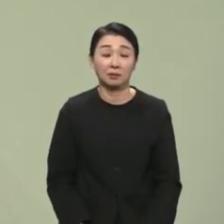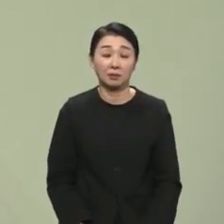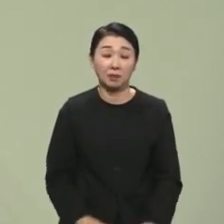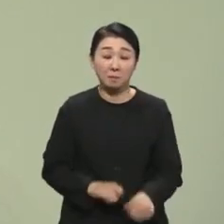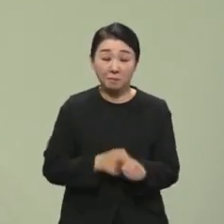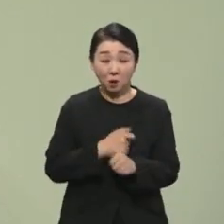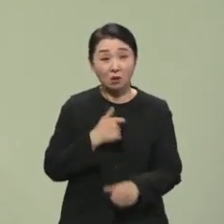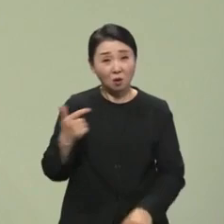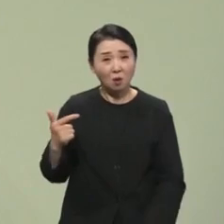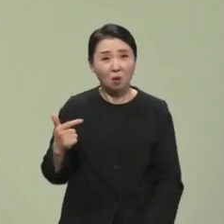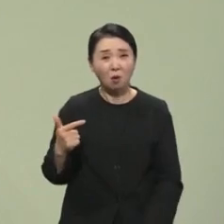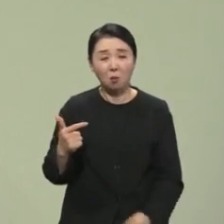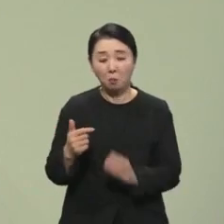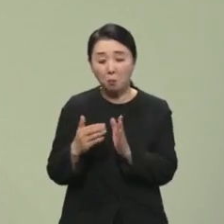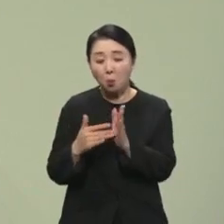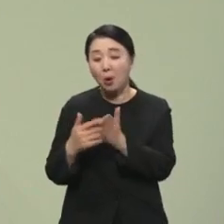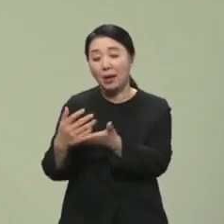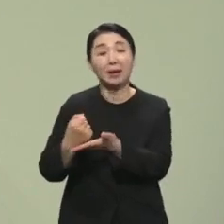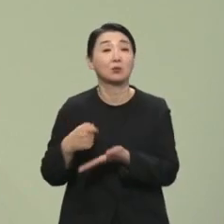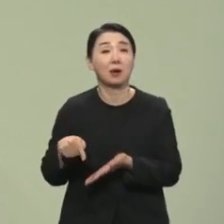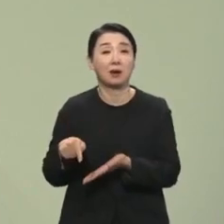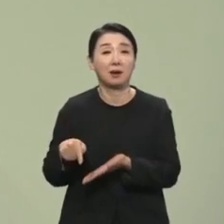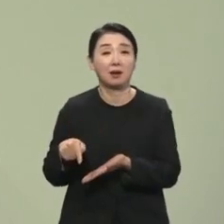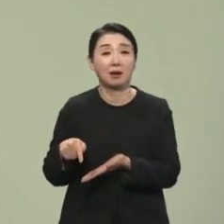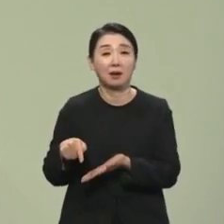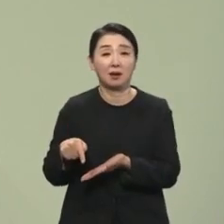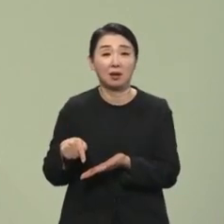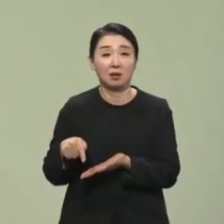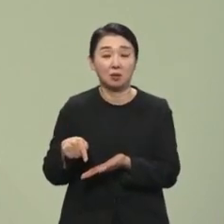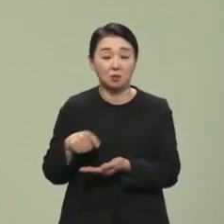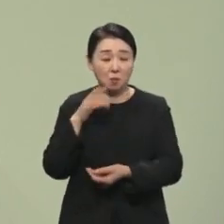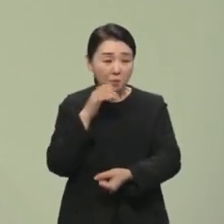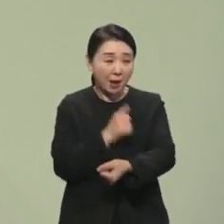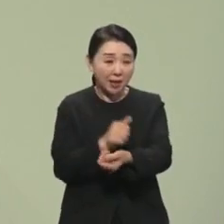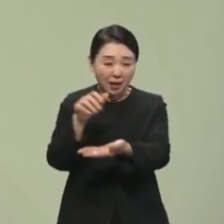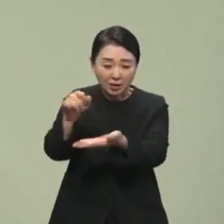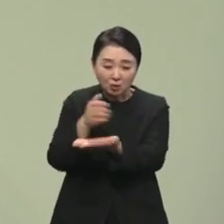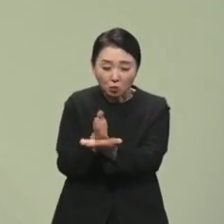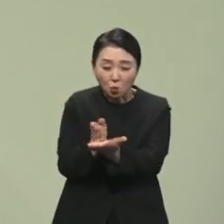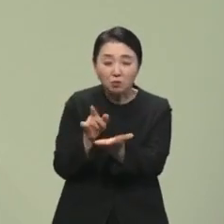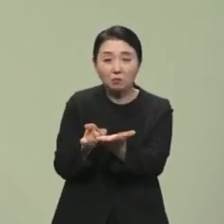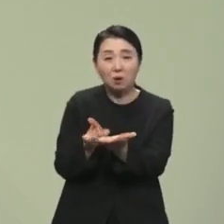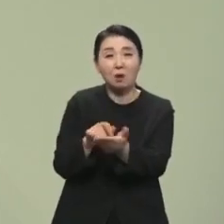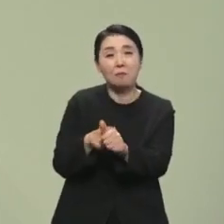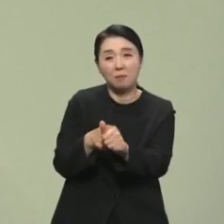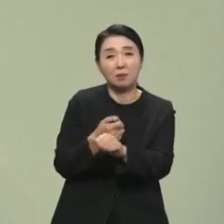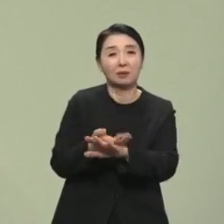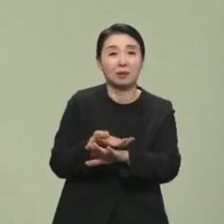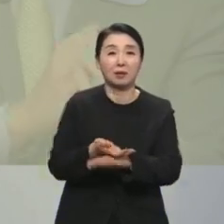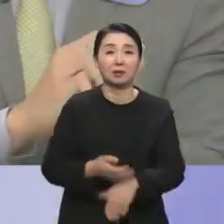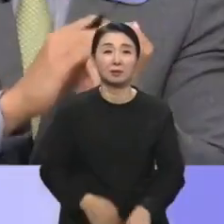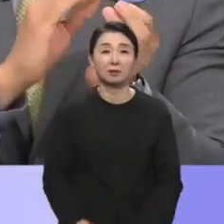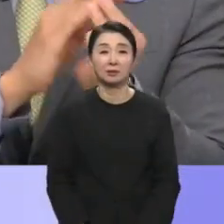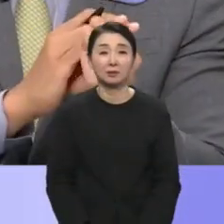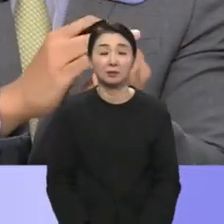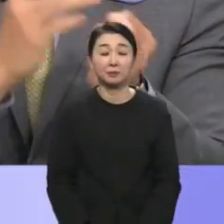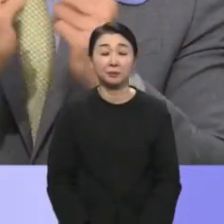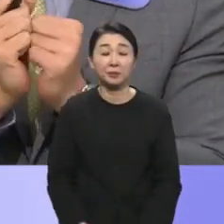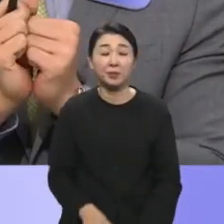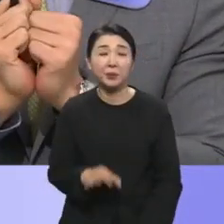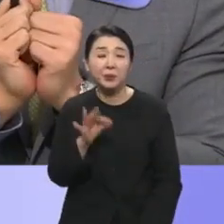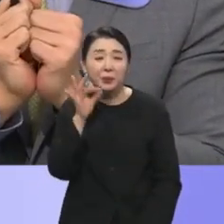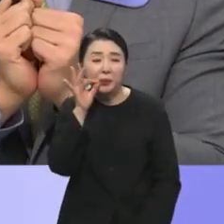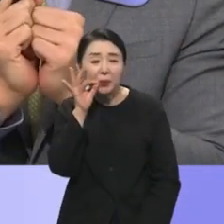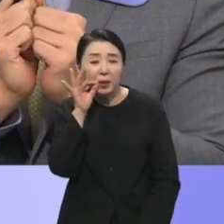소위가 높은 건 밀수입 밀수이고 그리고 어떤 마약을 들여 왔는지에 따라서 이제 처벌 수위가 달라지는데 뭐 대마나 필로폰을